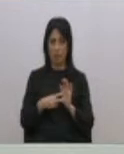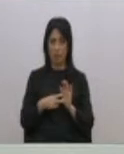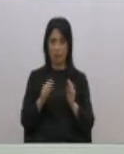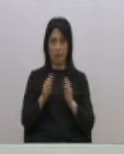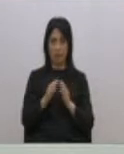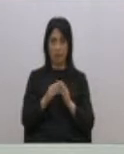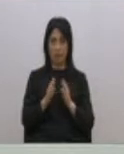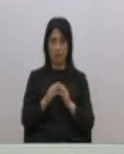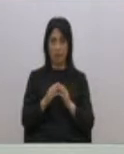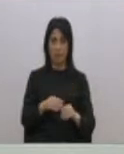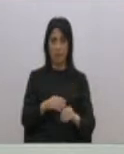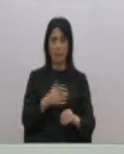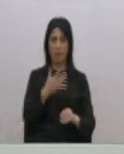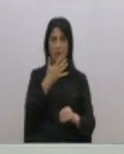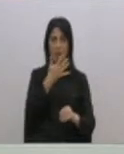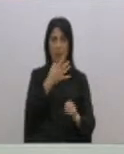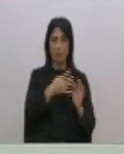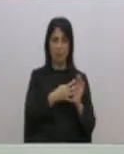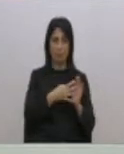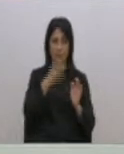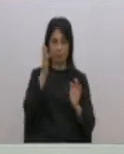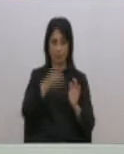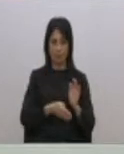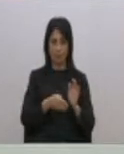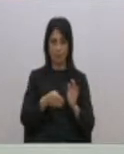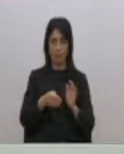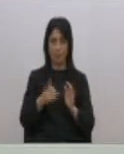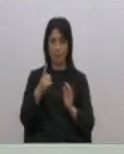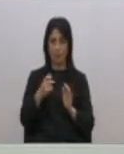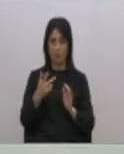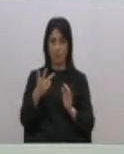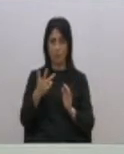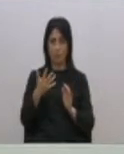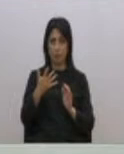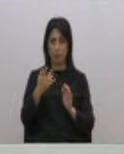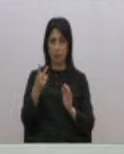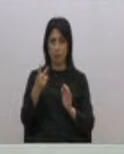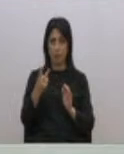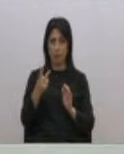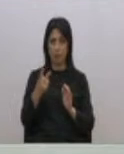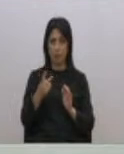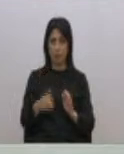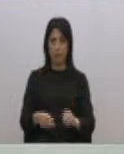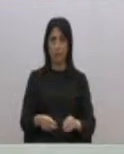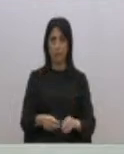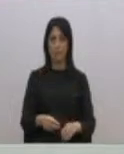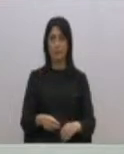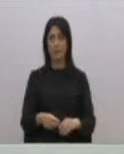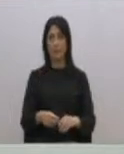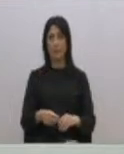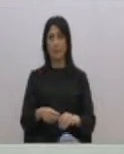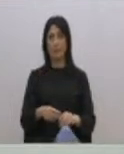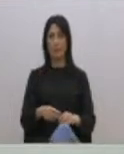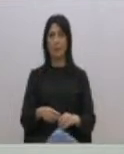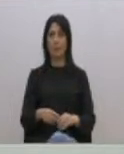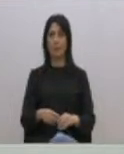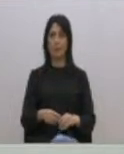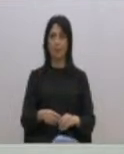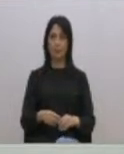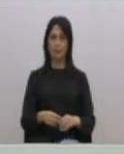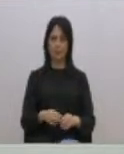Arari struleba? Kitkhobi arari. 19 puncte, regulamentul 112 muhle. Arari struleba? Kitkhobi